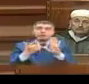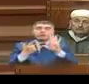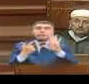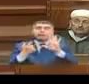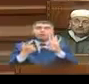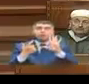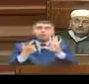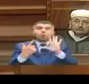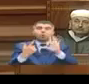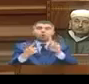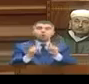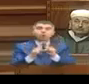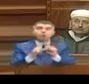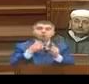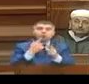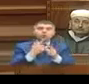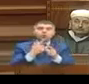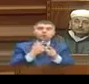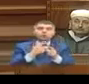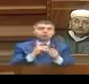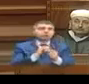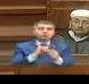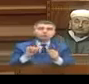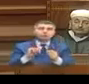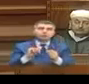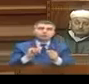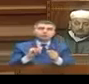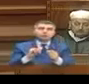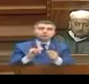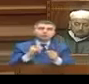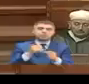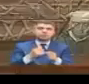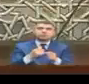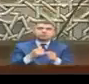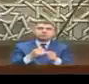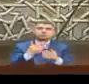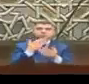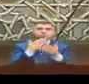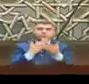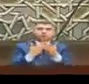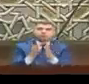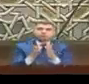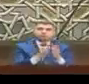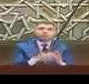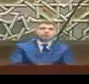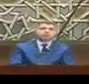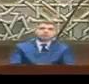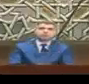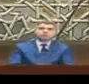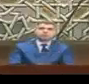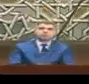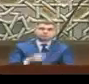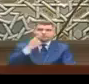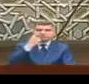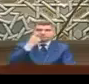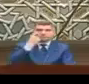كيظهروا، شكون اللي مس برموز الوطن؟ سمح لي سيد الوزير، شكرا سيد المشاكل النائب. لا إله إلا الله. شكرا شكرا سيد النائب، هل هناك تعقيب؟ تفضلوا سيد